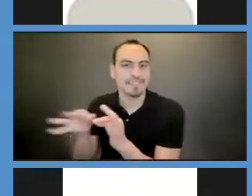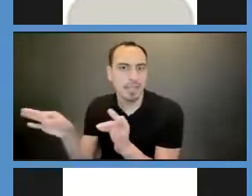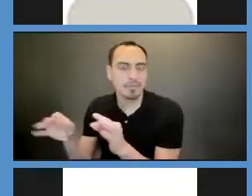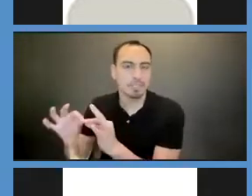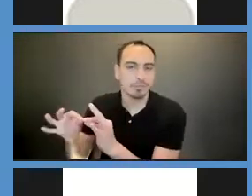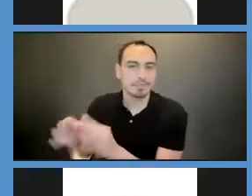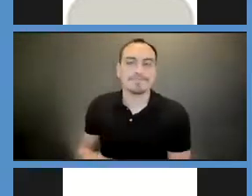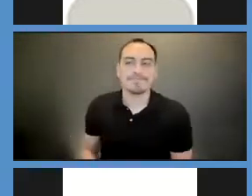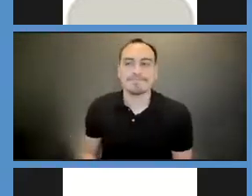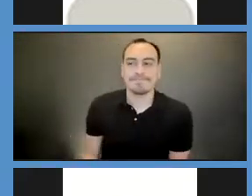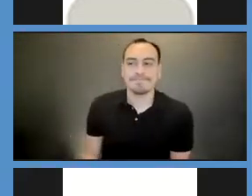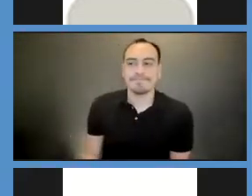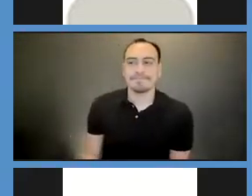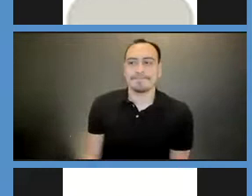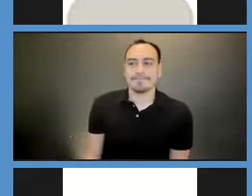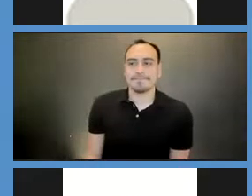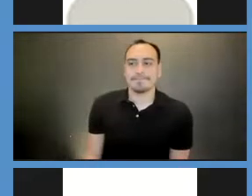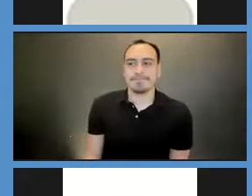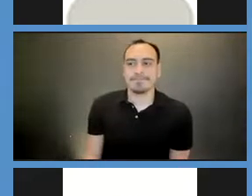коронавирусу COVID-19.